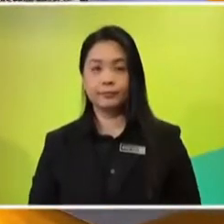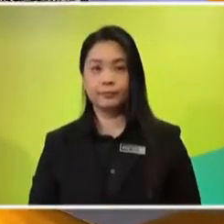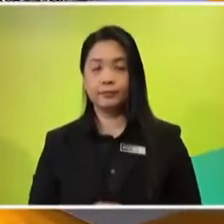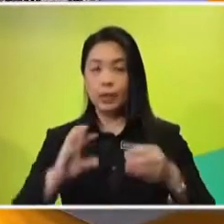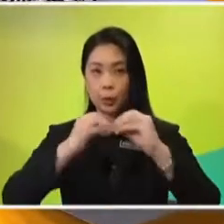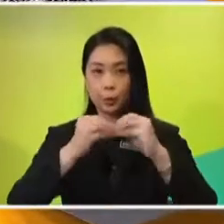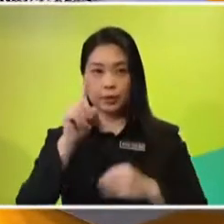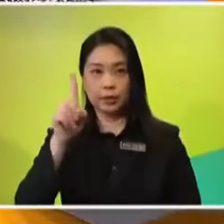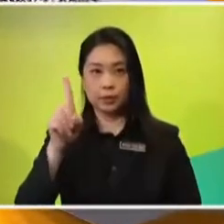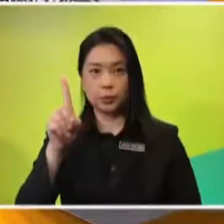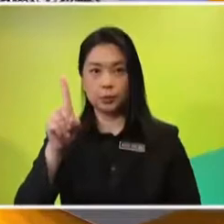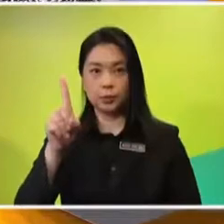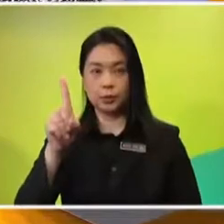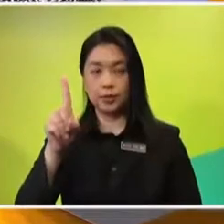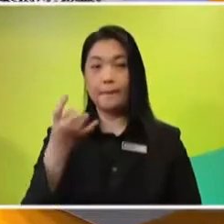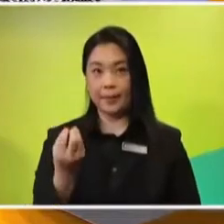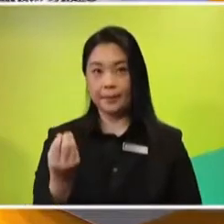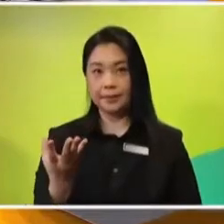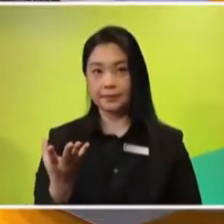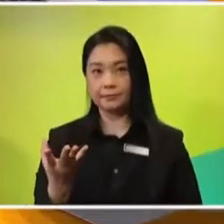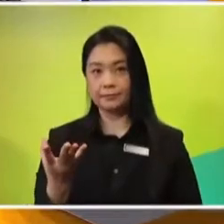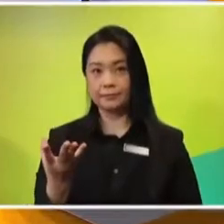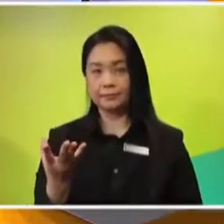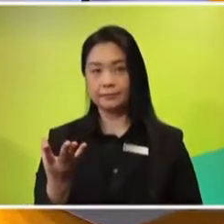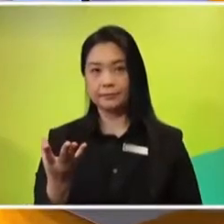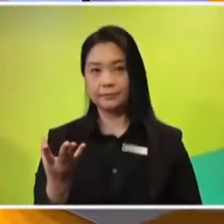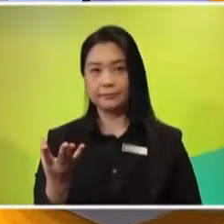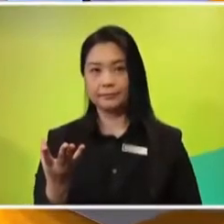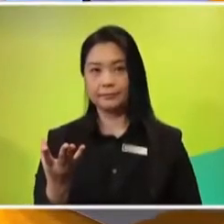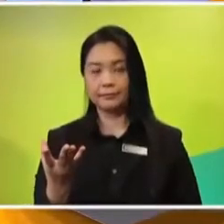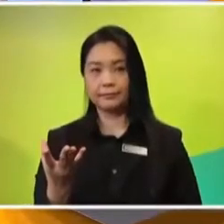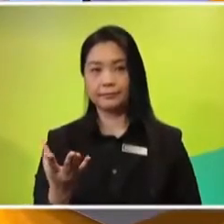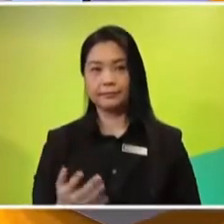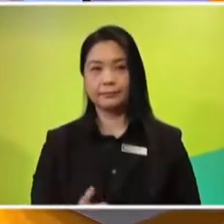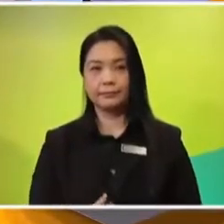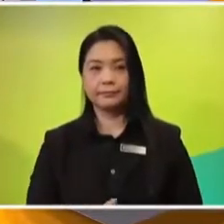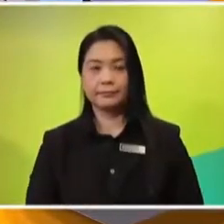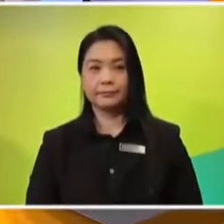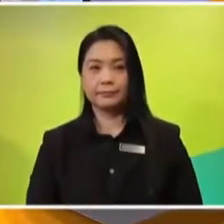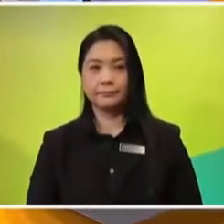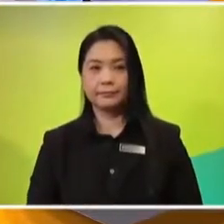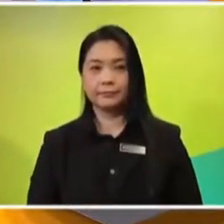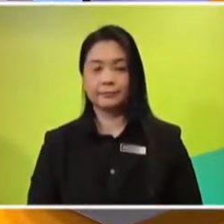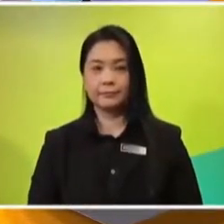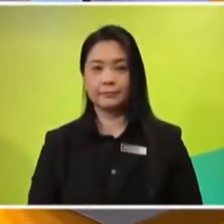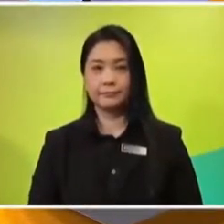nombor satu tu. Berapa tu, Mira? Nombor satu di sini ke, cikgu? Ha. Okey, ini